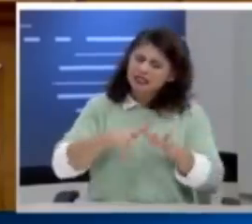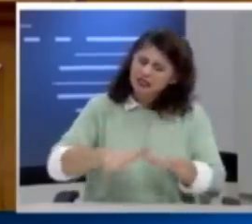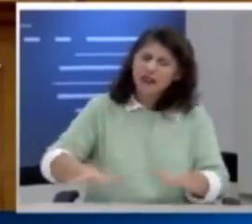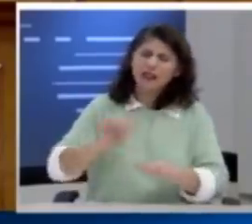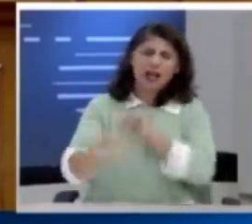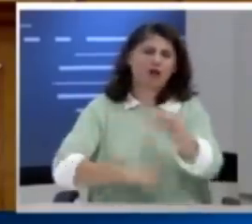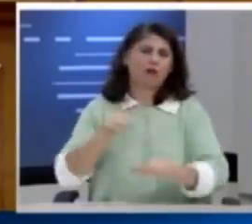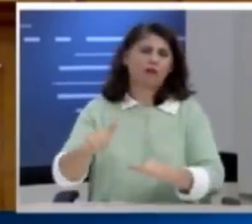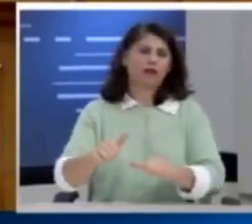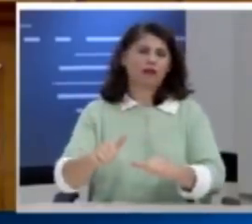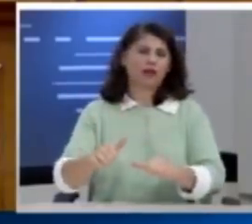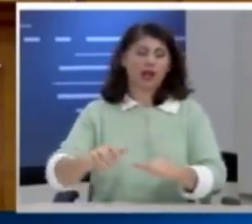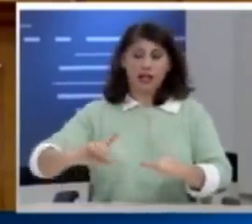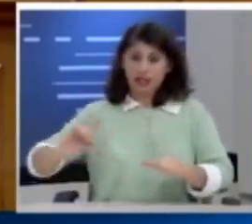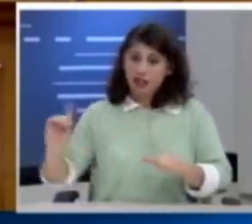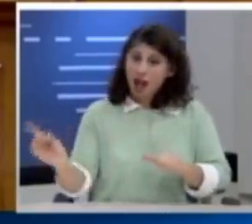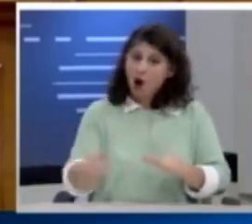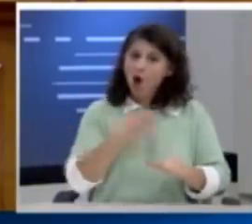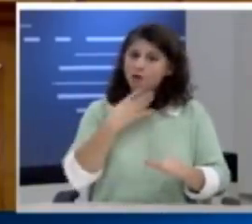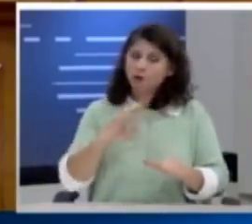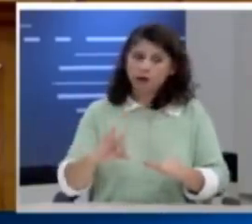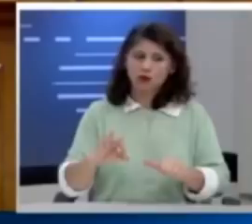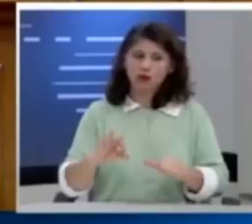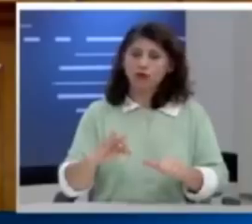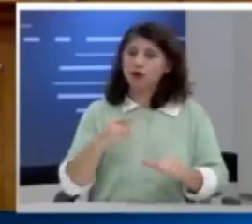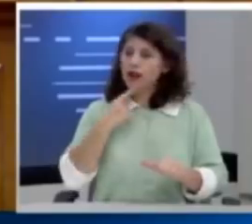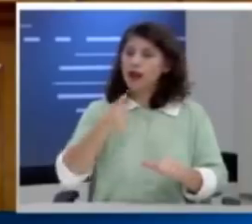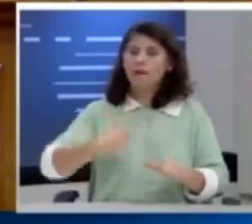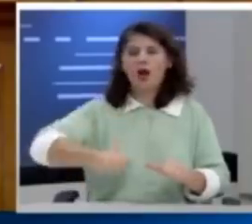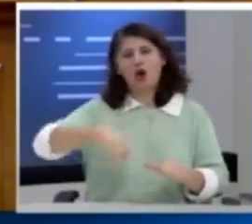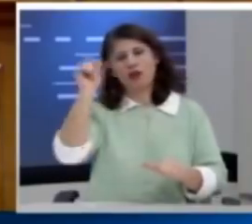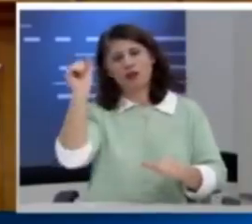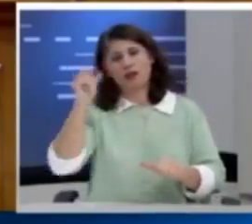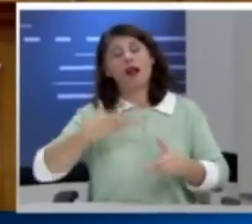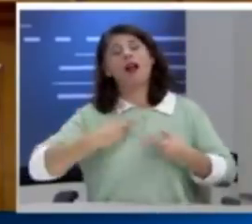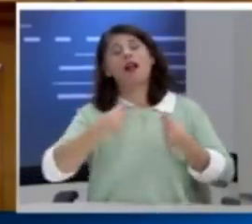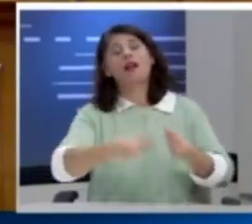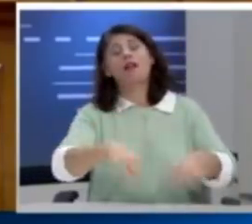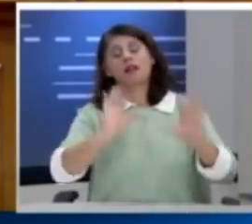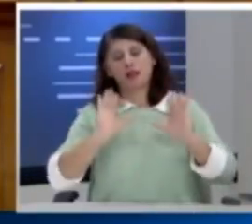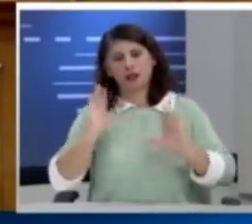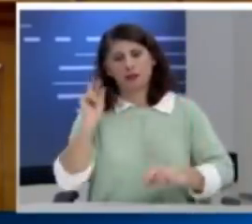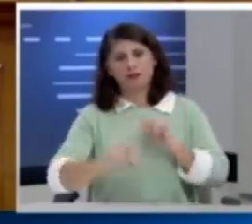ριζικής ανατροπής. Για όλους αυτούς λοιπόν τους λόγους λέμε όχι. Δεν δίνουμε